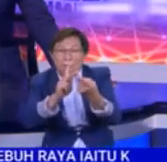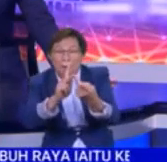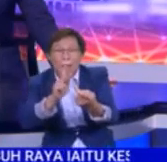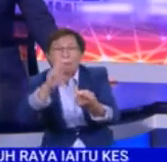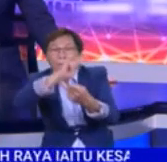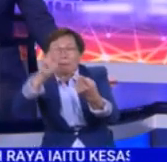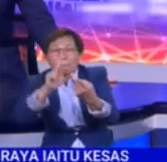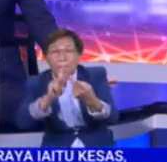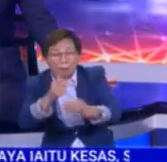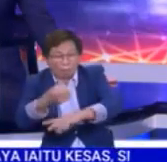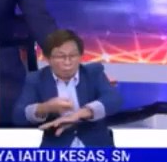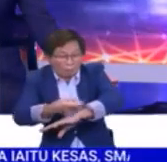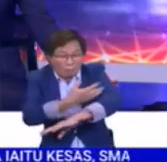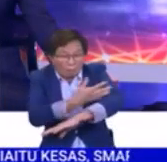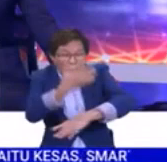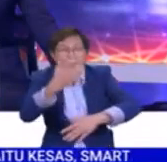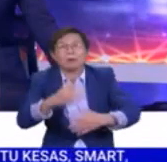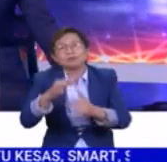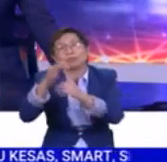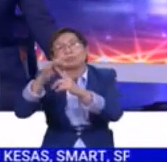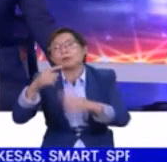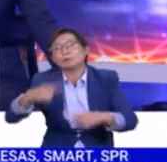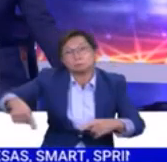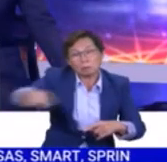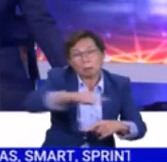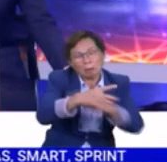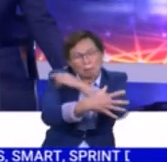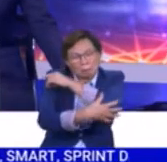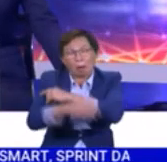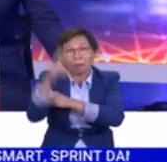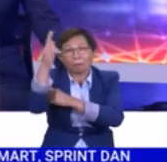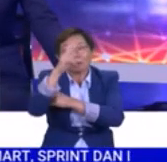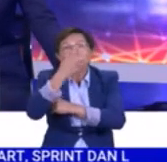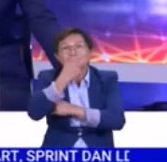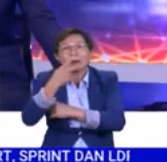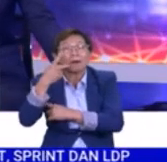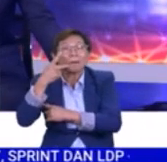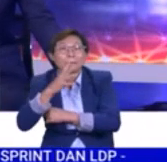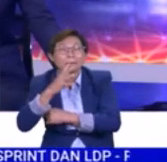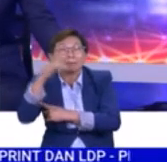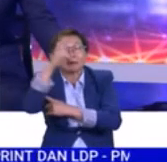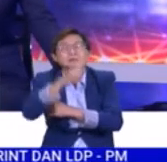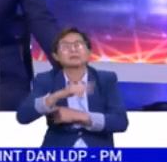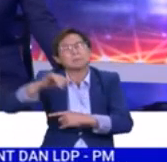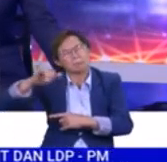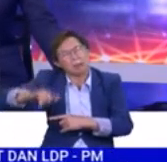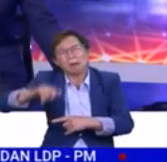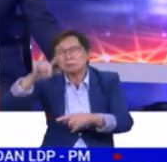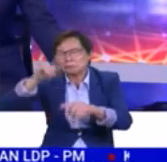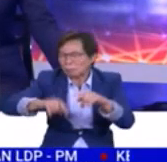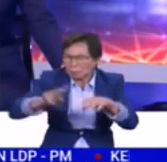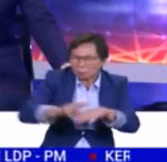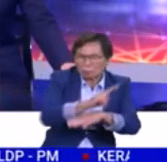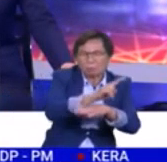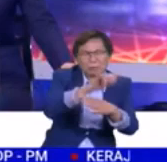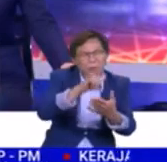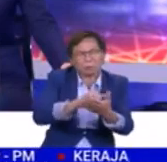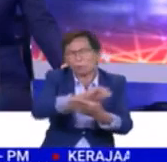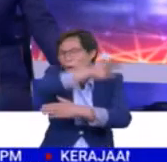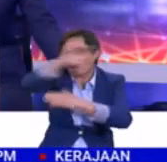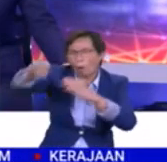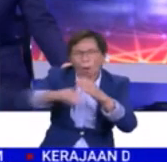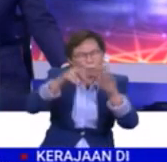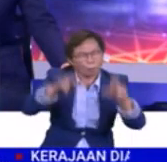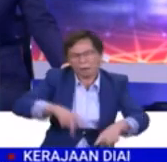yang tidak berkemampuan. Menteri Khairi Jamaluddin berkata kerajaan mengakui tidak dapat menyediakan akses terbabit kepada